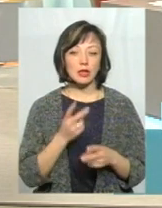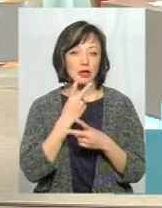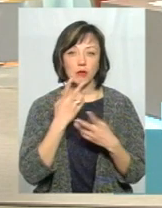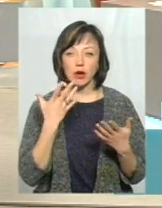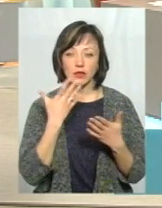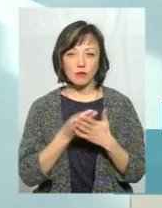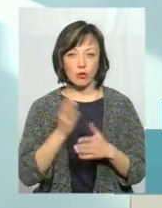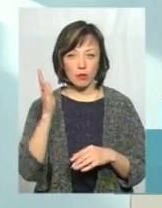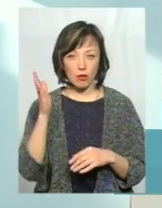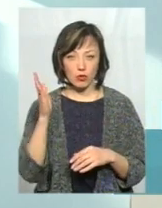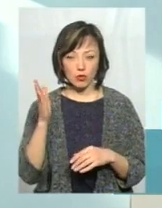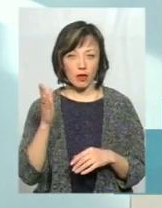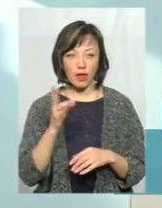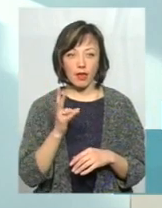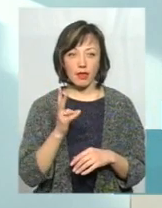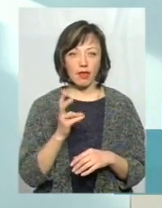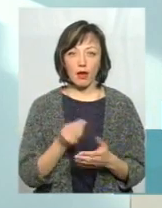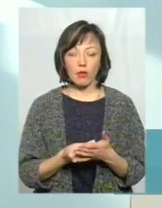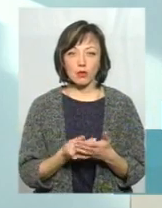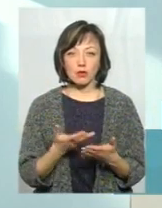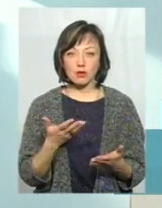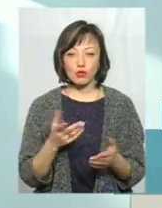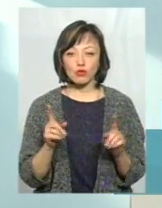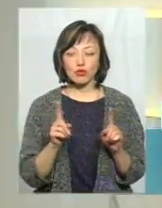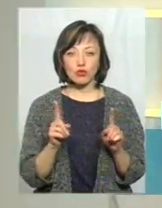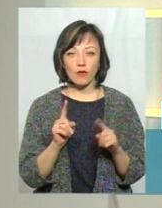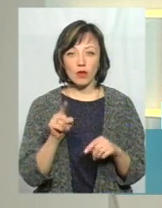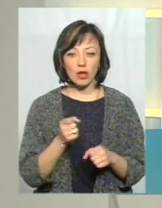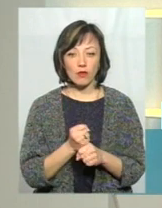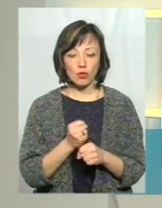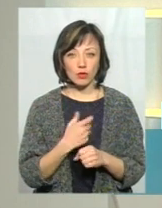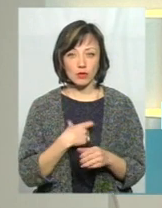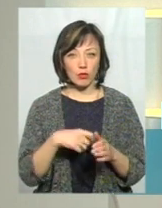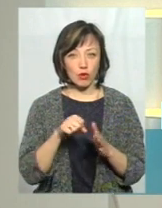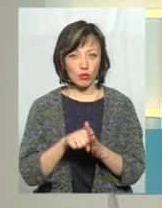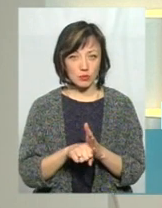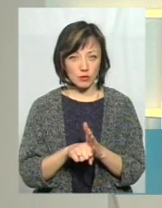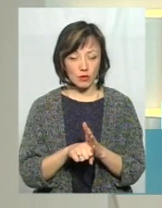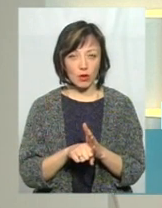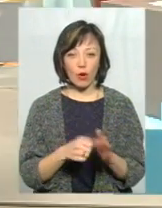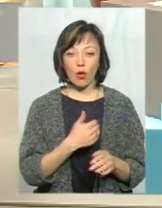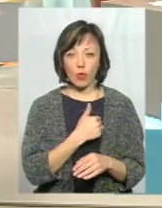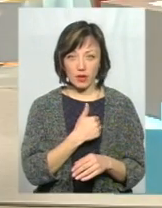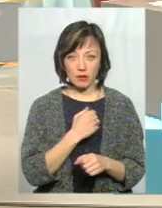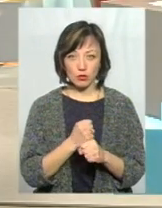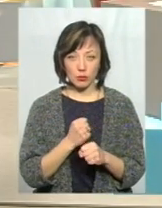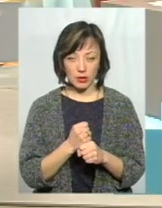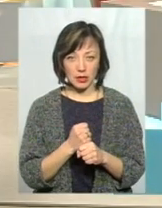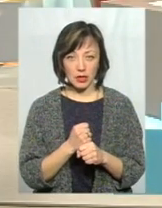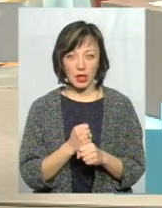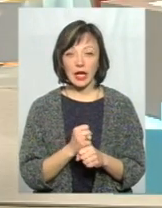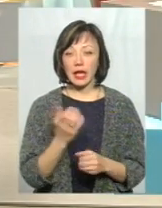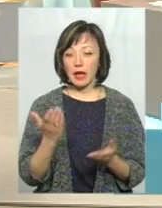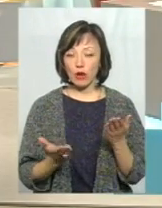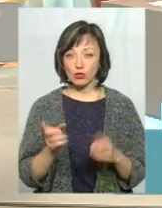свого майбутнього, не критично оцінює те, що вона скоїла самогубство, хотіла скоїти самогубство,